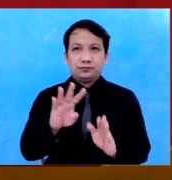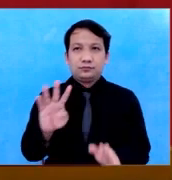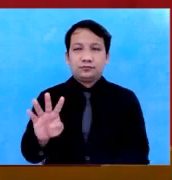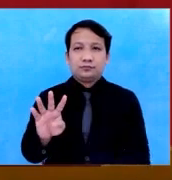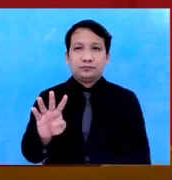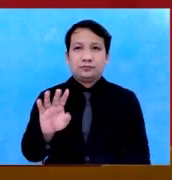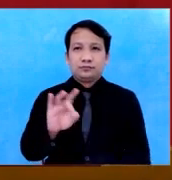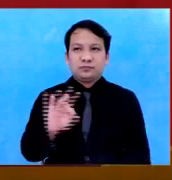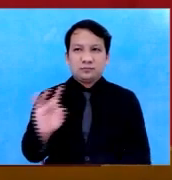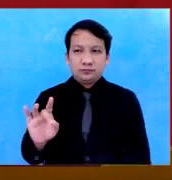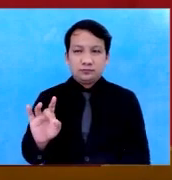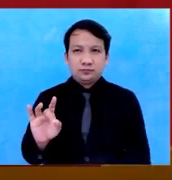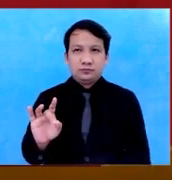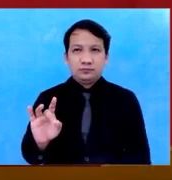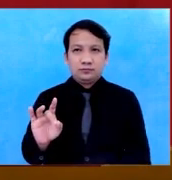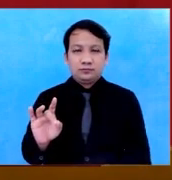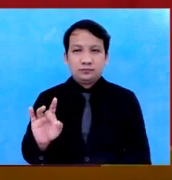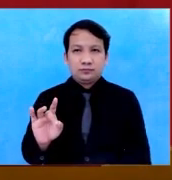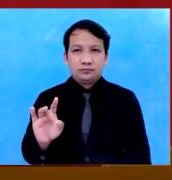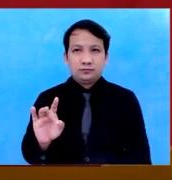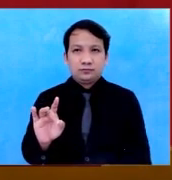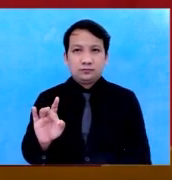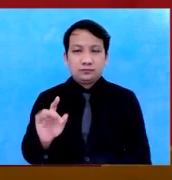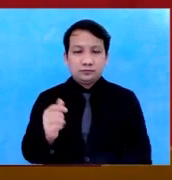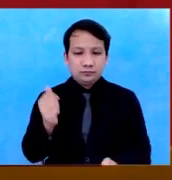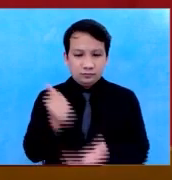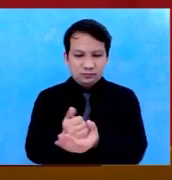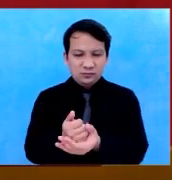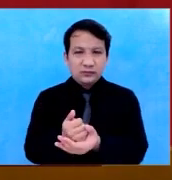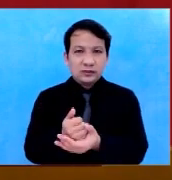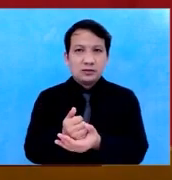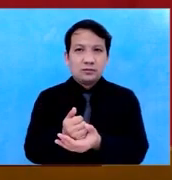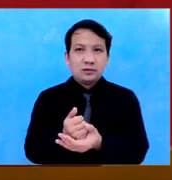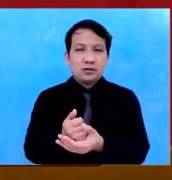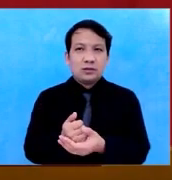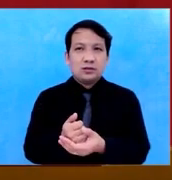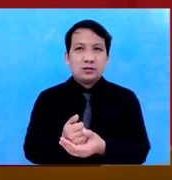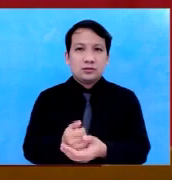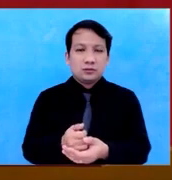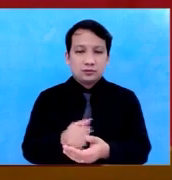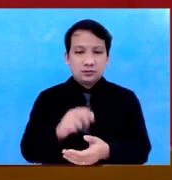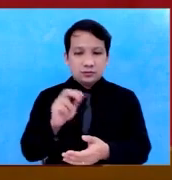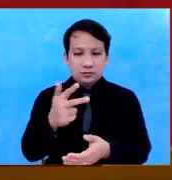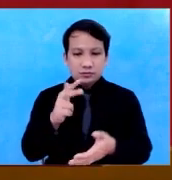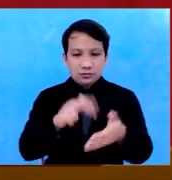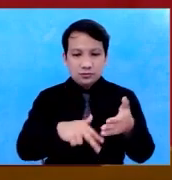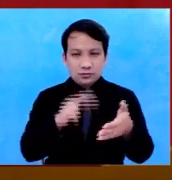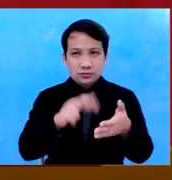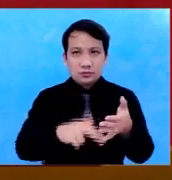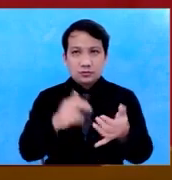4488 is hereby approved on third and final reading.